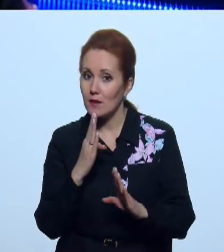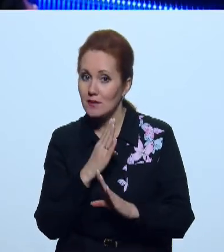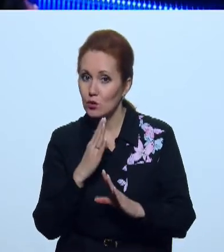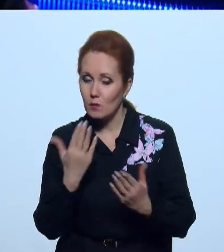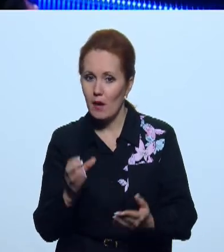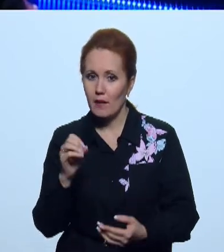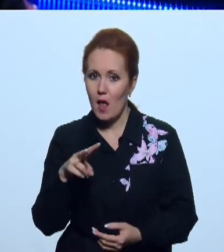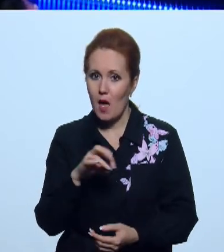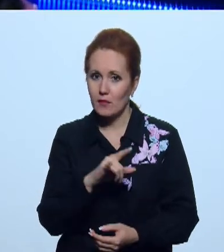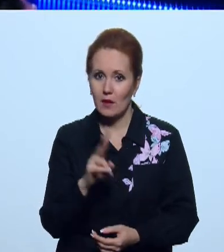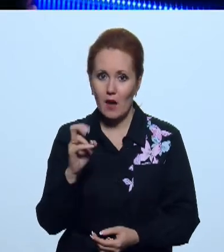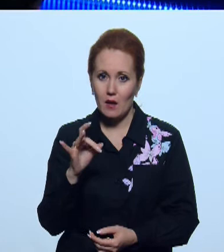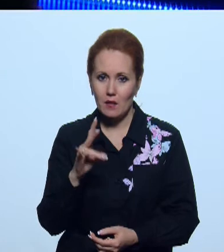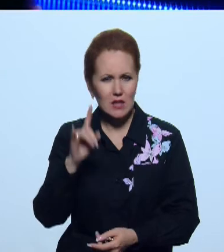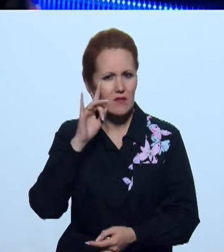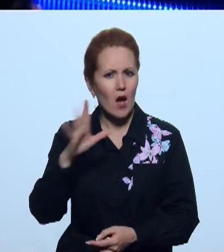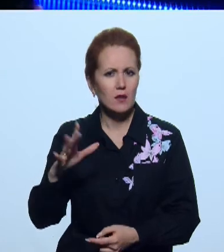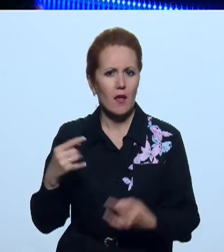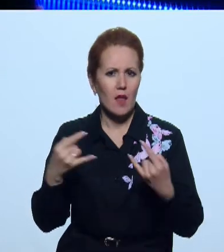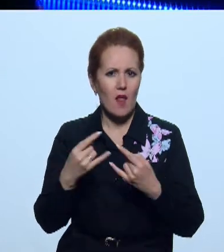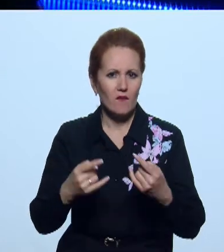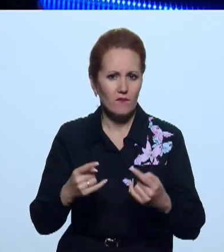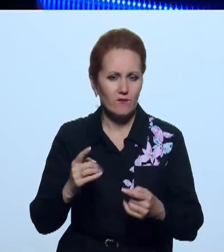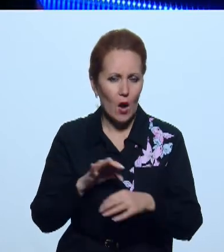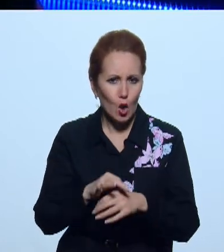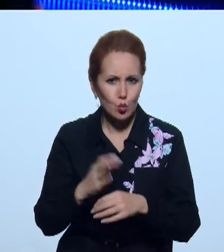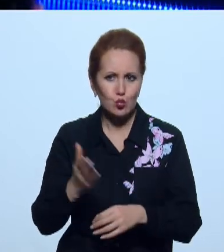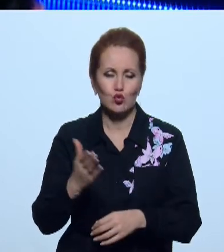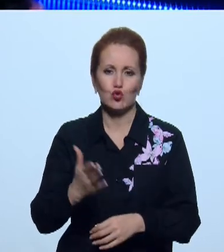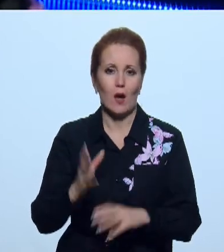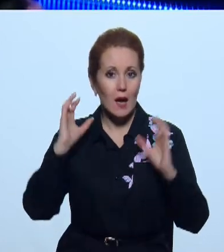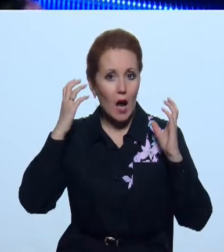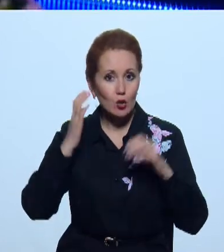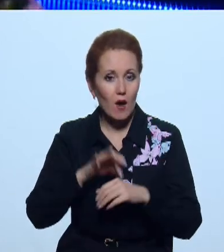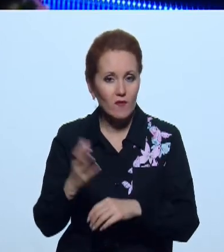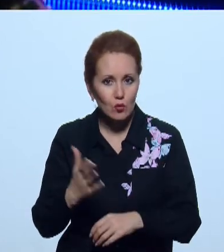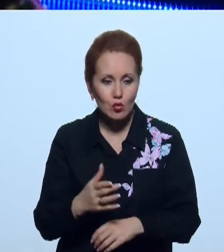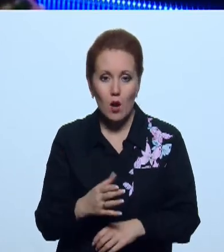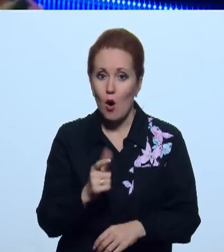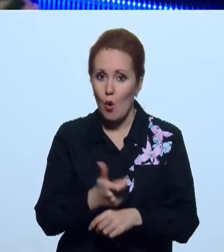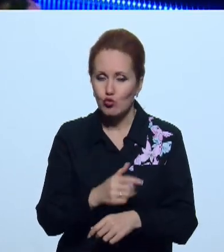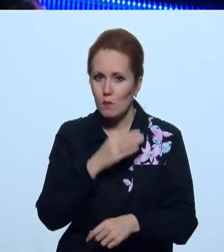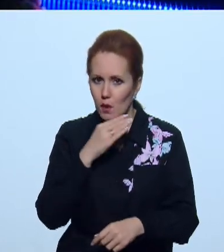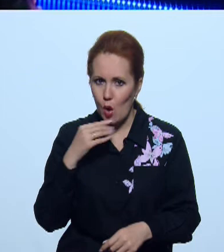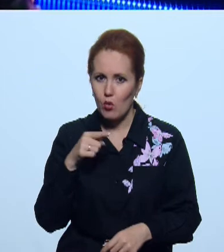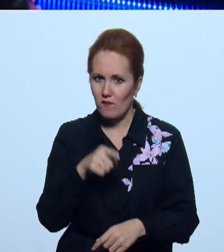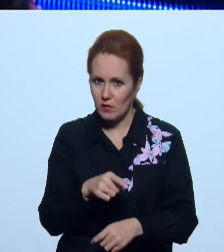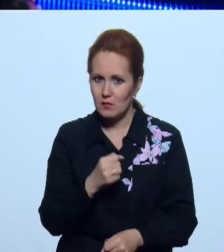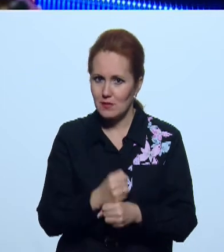Елены Керн, известной телеведущей, теперь радиоведущей, да, очень много вопреки, а не